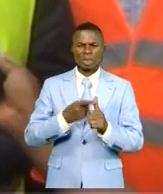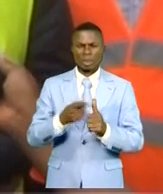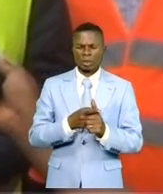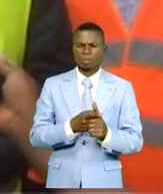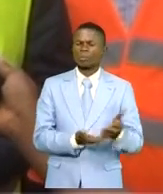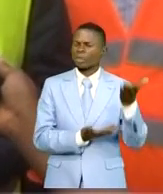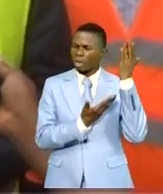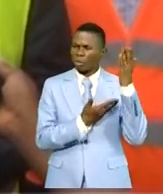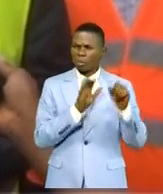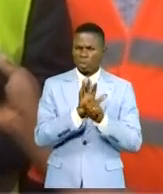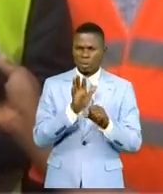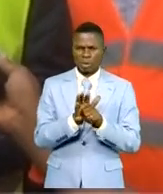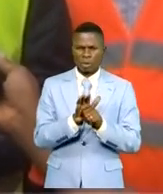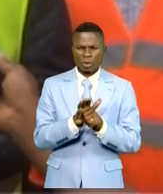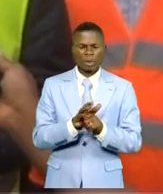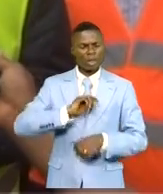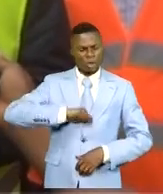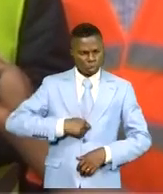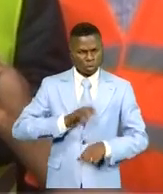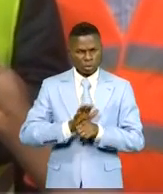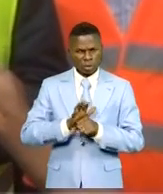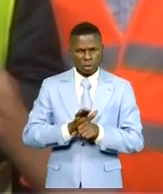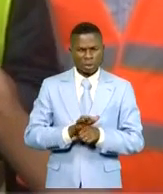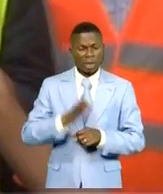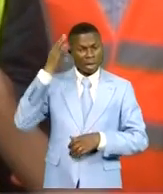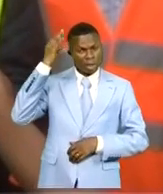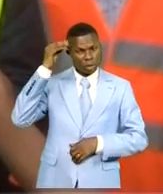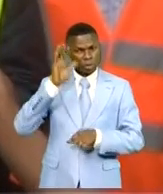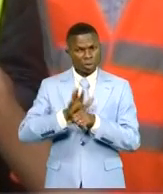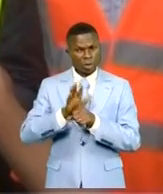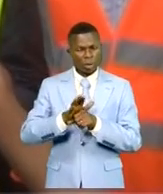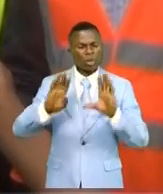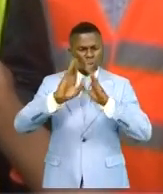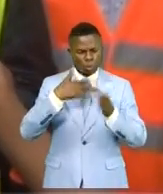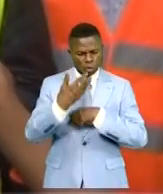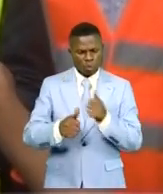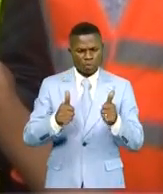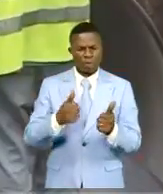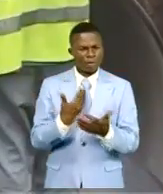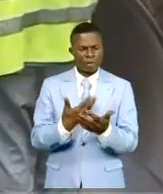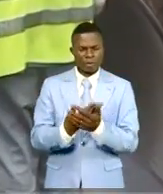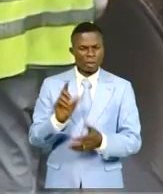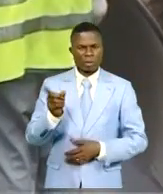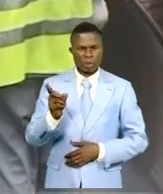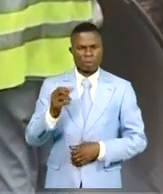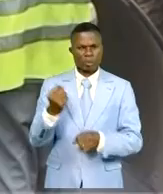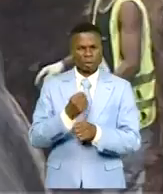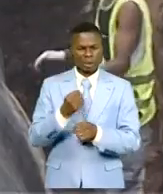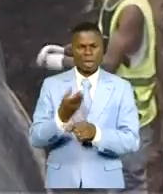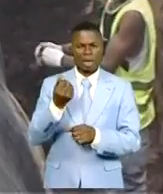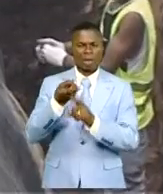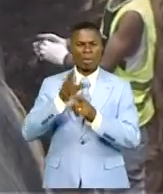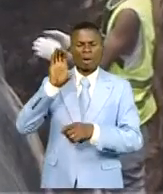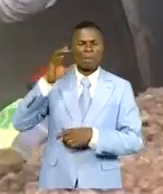aussi même la patience, le don de soi pour que le tout se fasse sans heurte et sans problème. Ces travaux financés par la